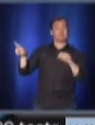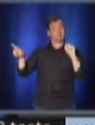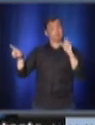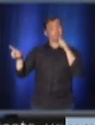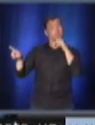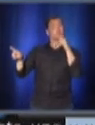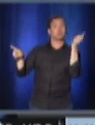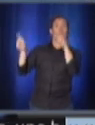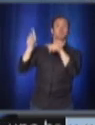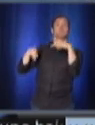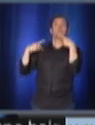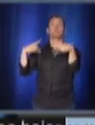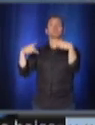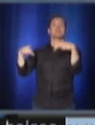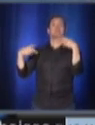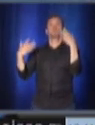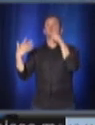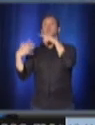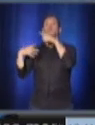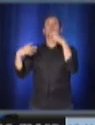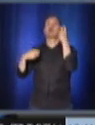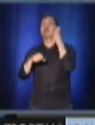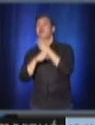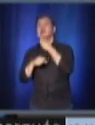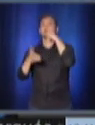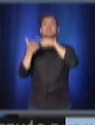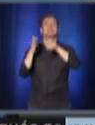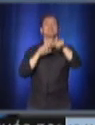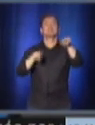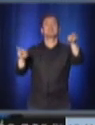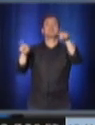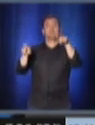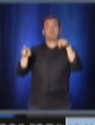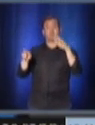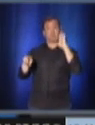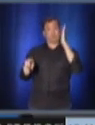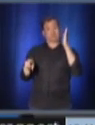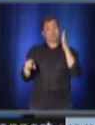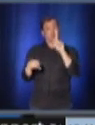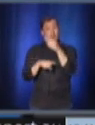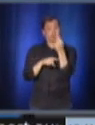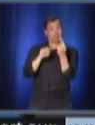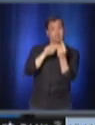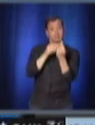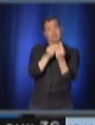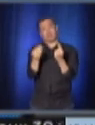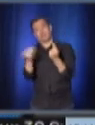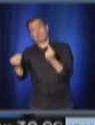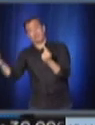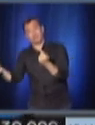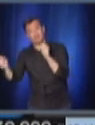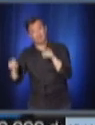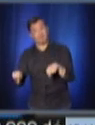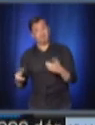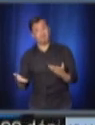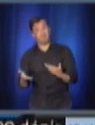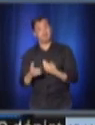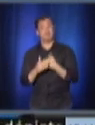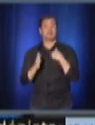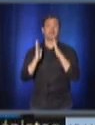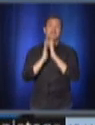est difficile de retracer les gens qui ont participé. C'est pourquoi je me pose la question. Je demande aux gens,